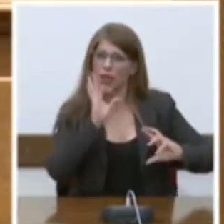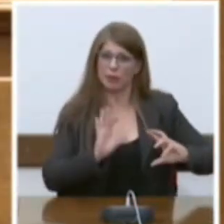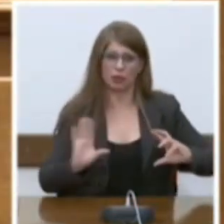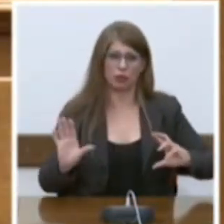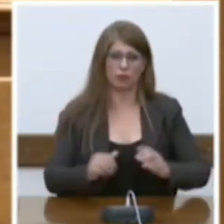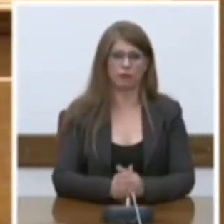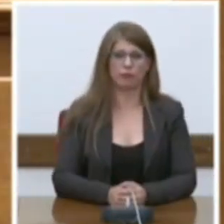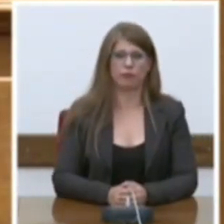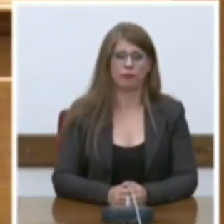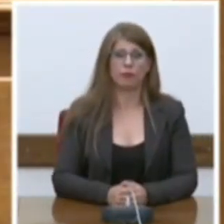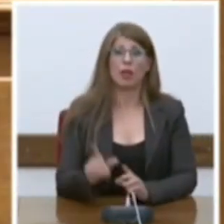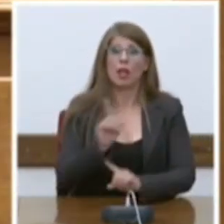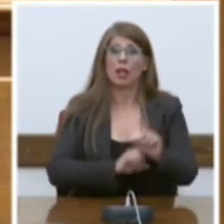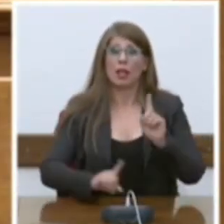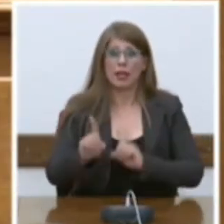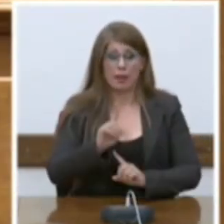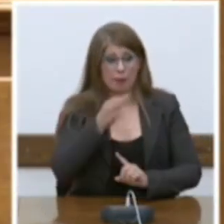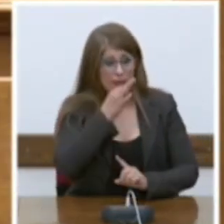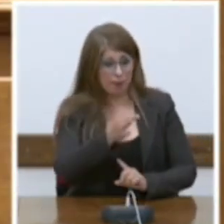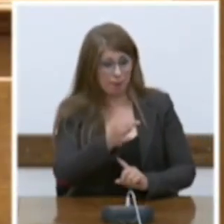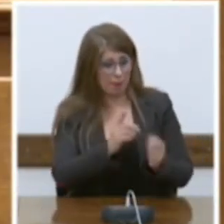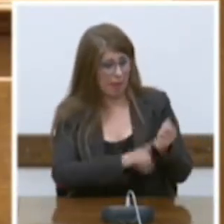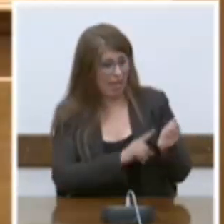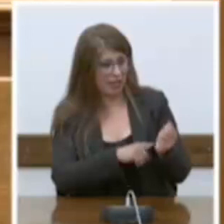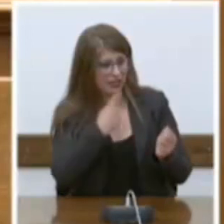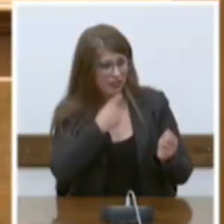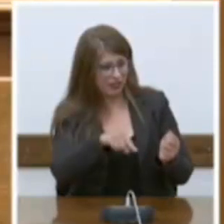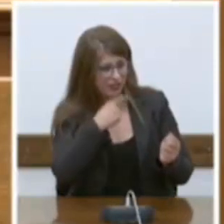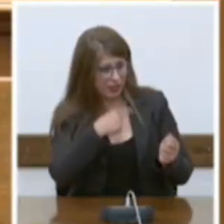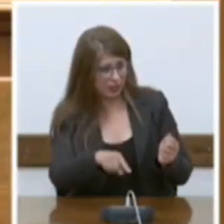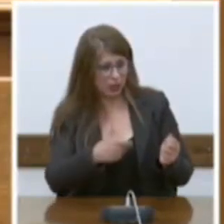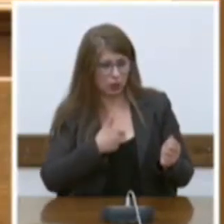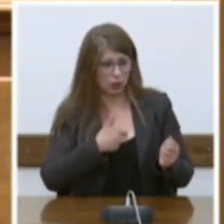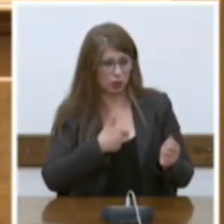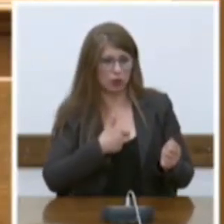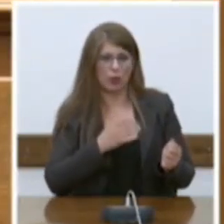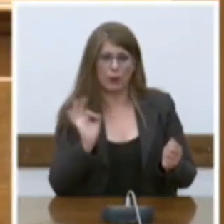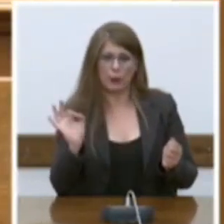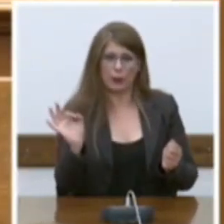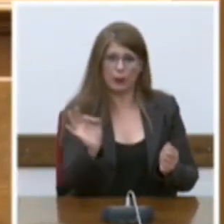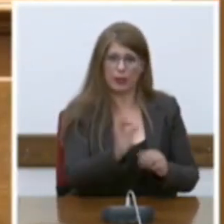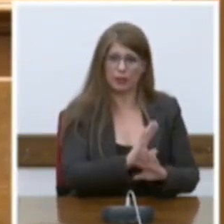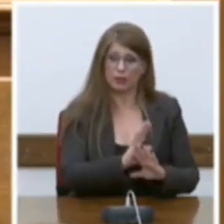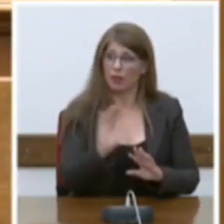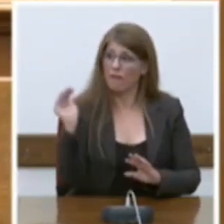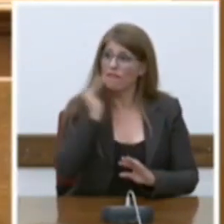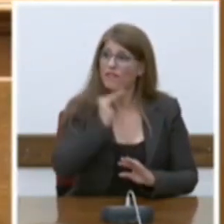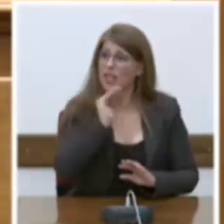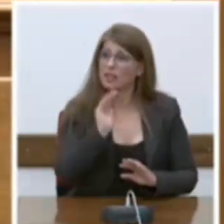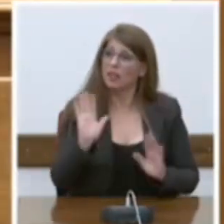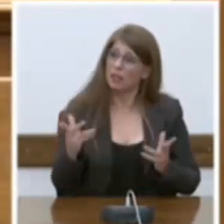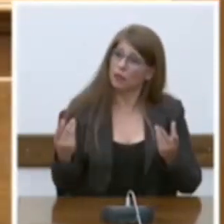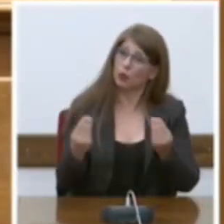Κάποιοι έσπευσαν να μας αποδώσουν χαρακτηρισμούς υβριστικούς και συγκοφαντικούς. Βιάστηκαν γιατί έτσι τους